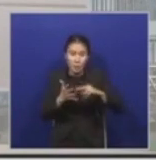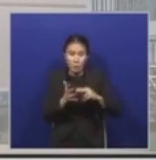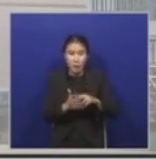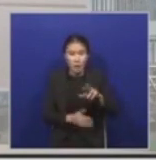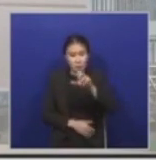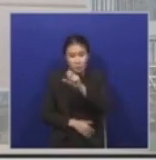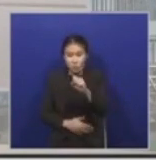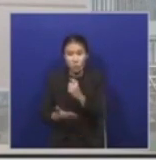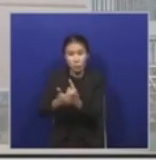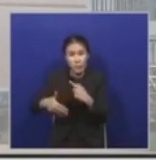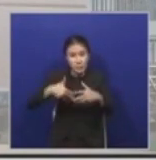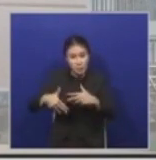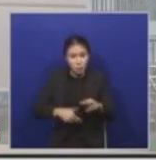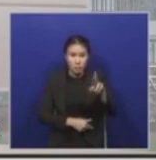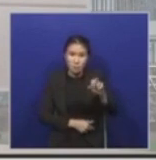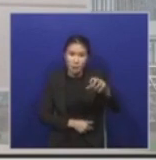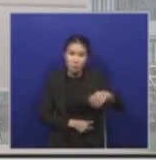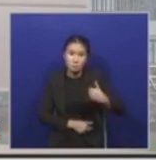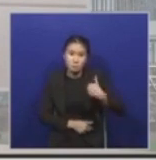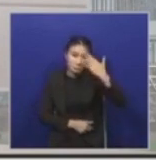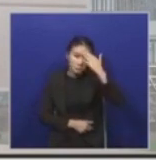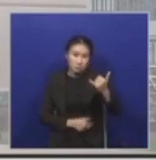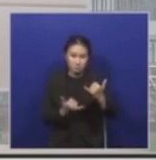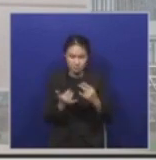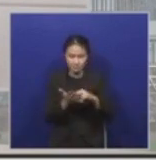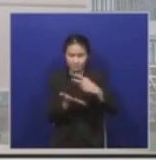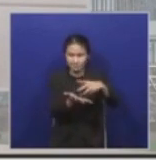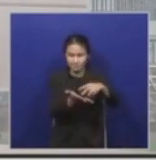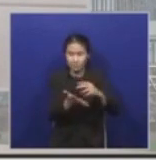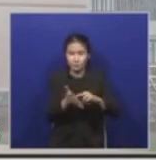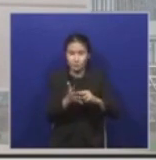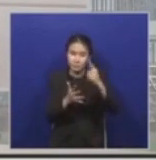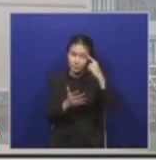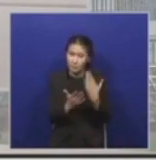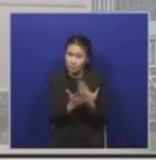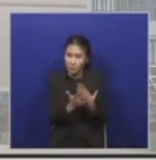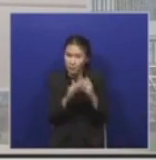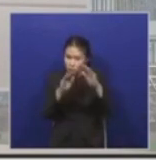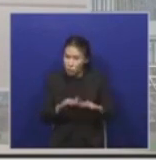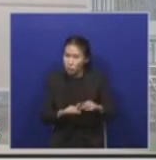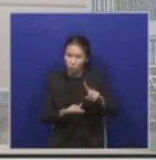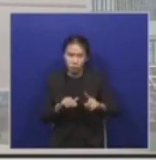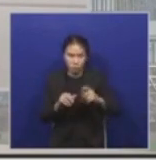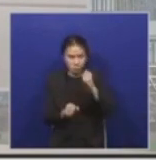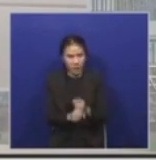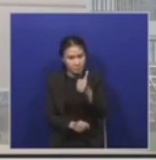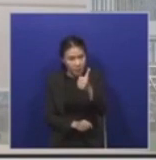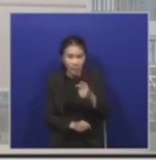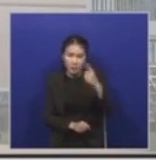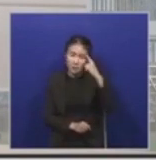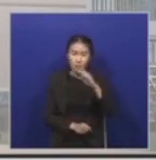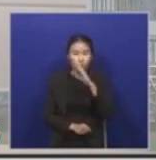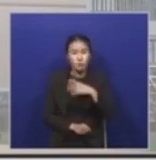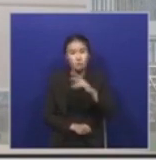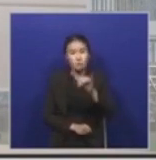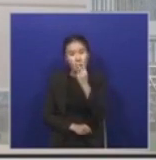ไมผมอยากจะบอกท่านประธานอย่างนี้ครับว่าการปรับลดงบประมาณเนี่ยต้องทำได้ไม่ว่าท่านจะบอกว่าจะไป